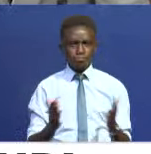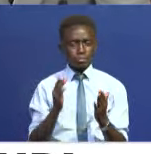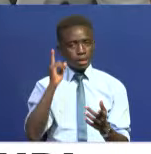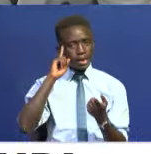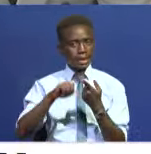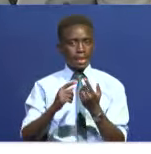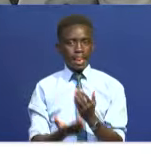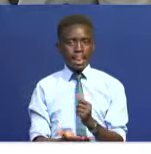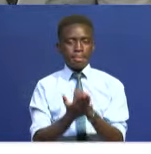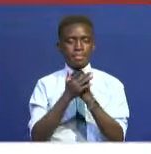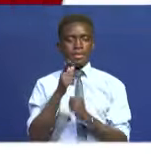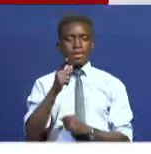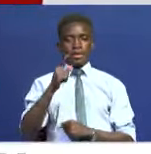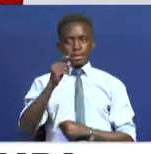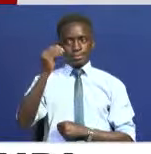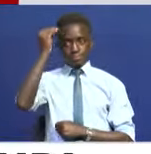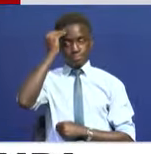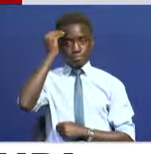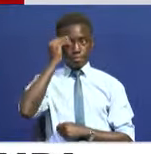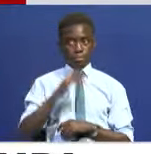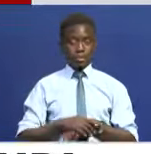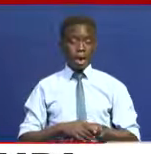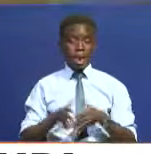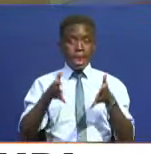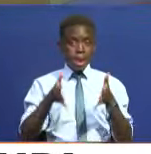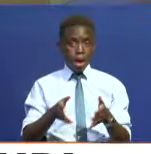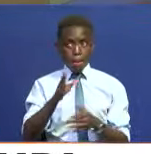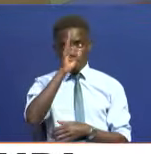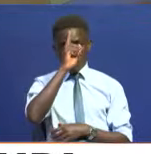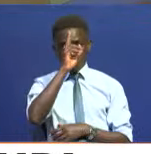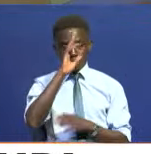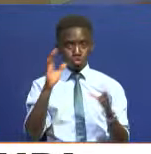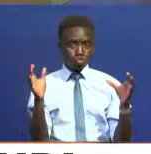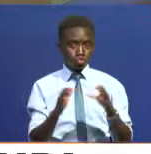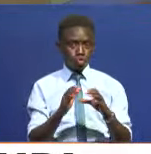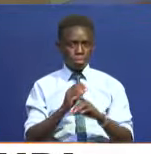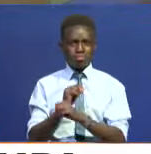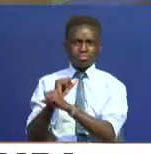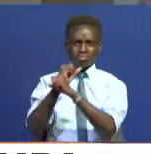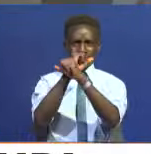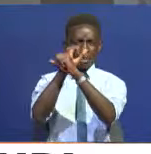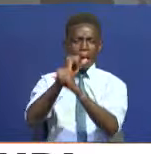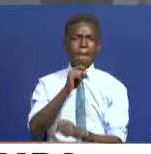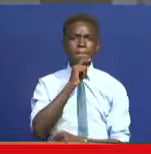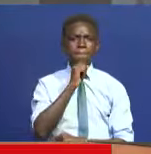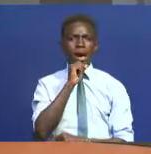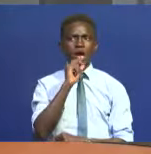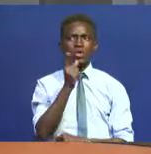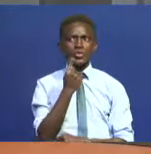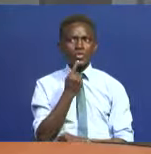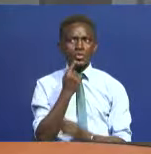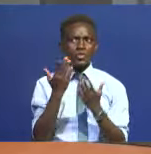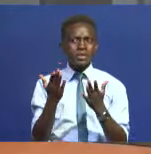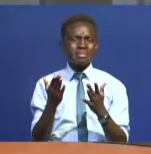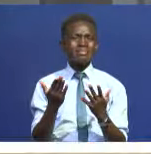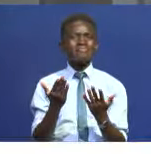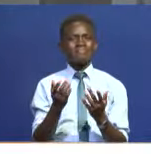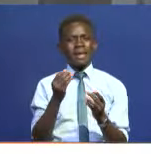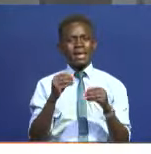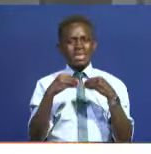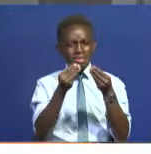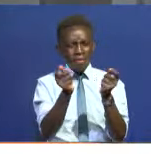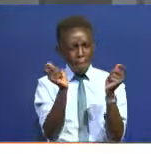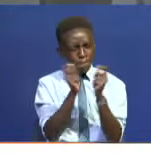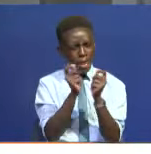Akisonga mbele, maafisa wa polisi wanamzuilia mwanaume anayedaiwa kuwahangaisha na kujeruhi waumini wa kanisa